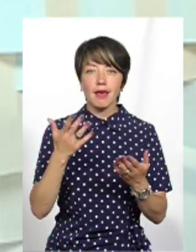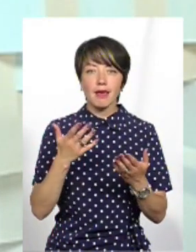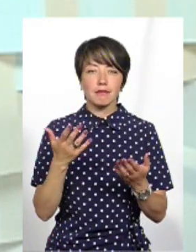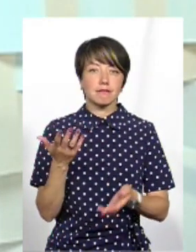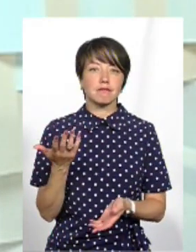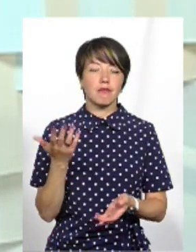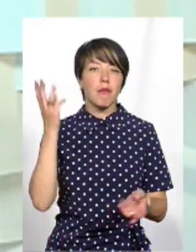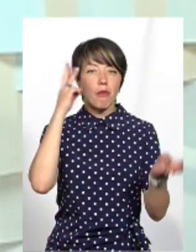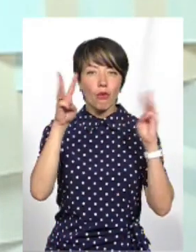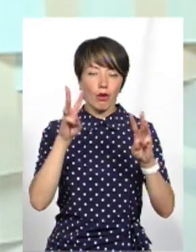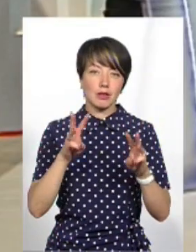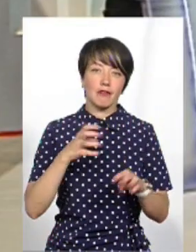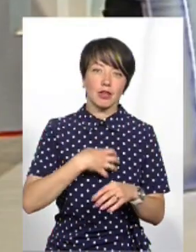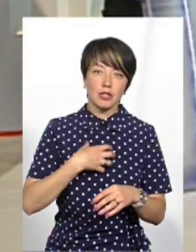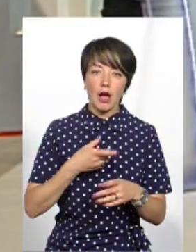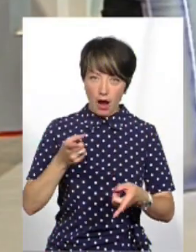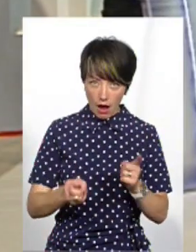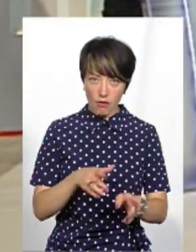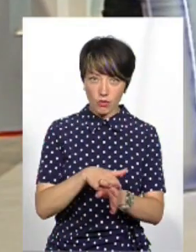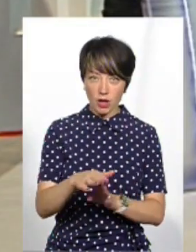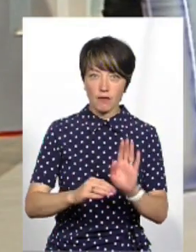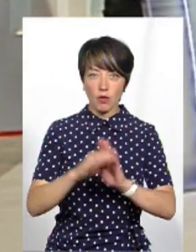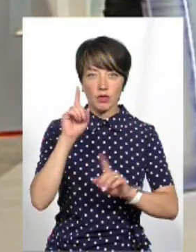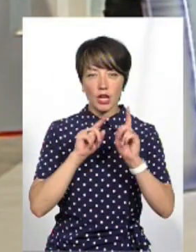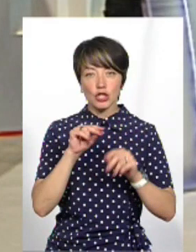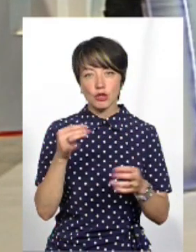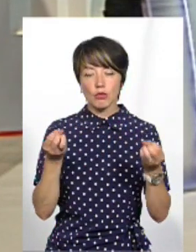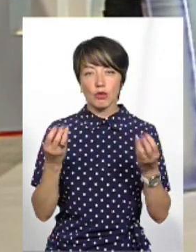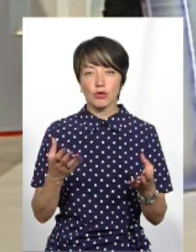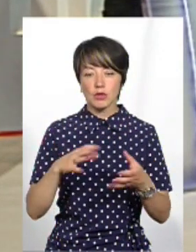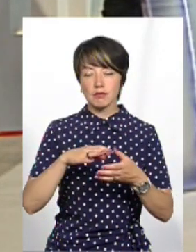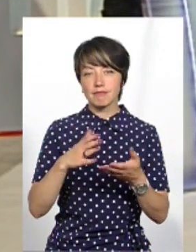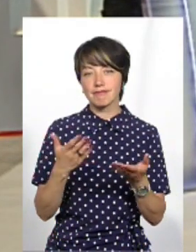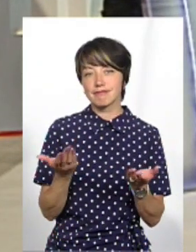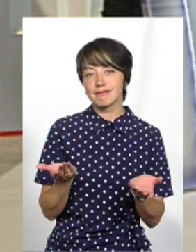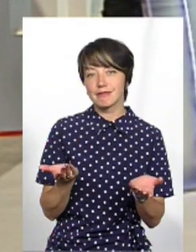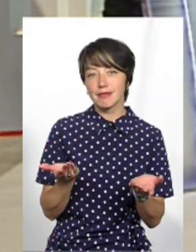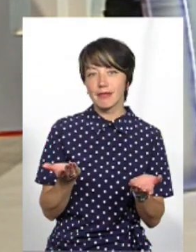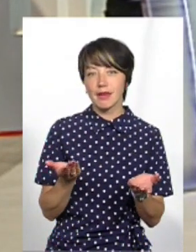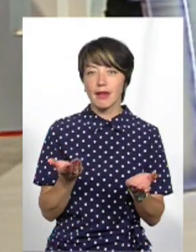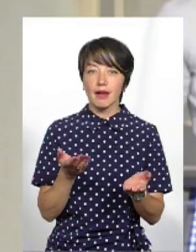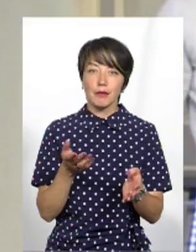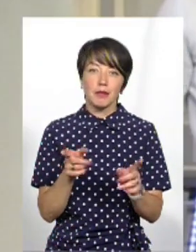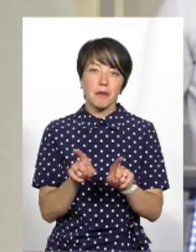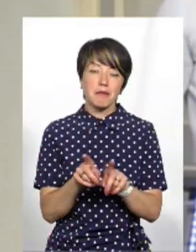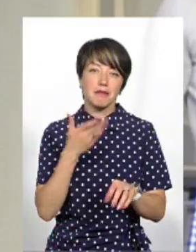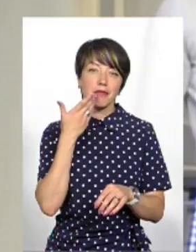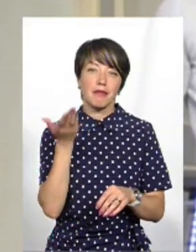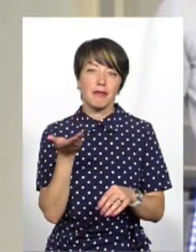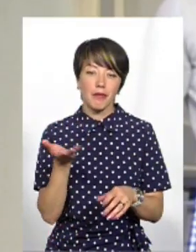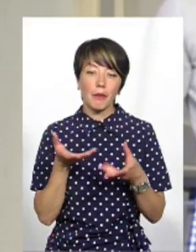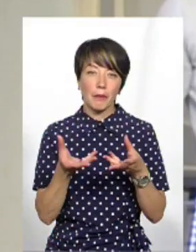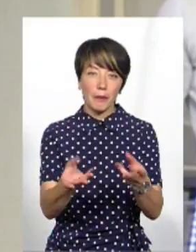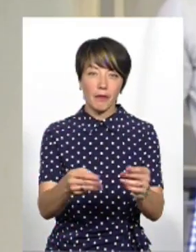От наскільки реально це для виконання у Верховній Раді, чи це просто такі от загравання із виборцями, як